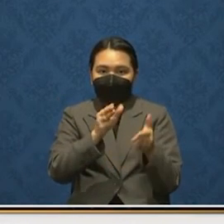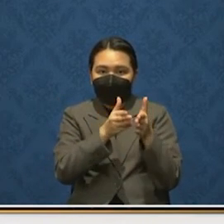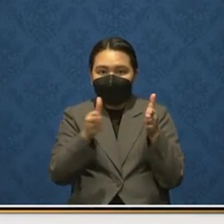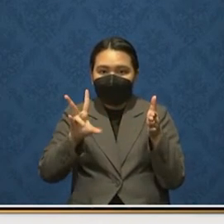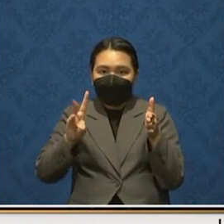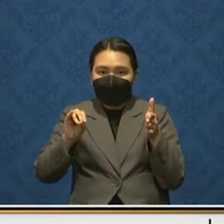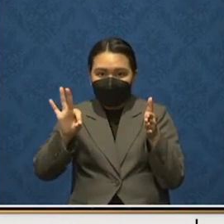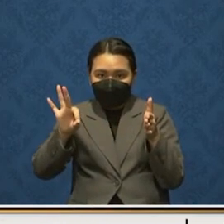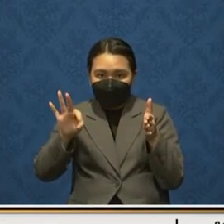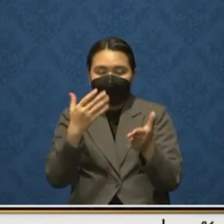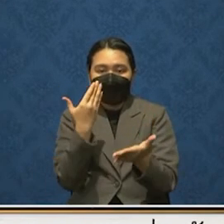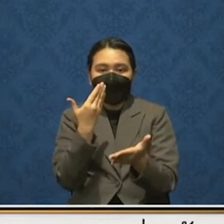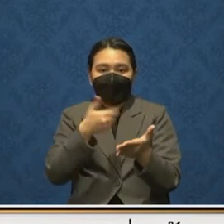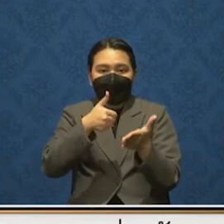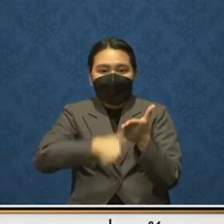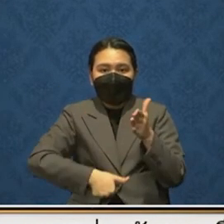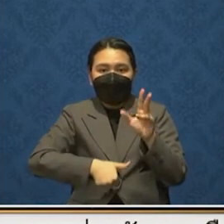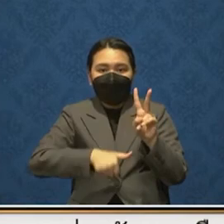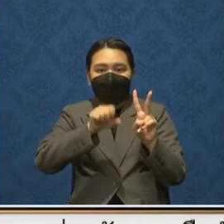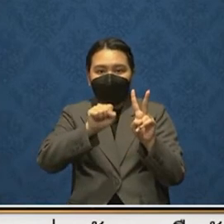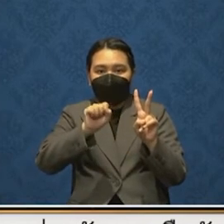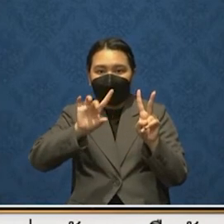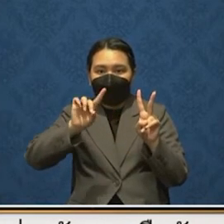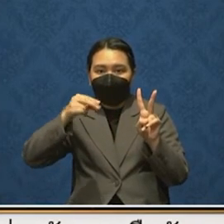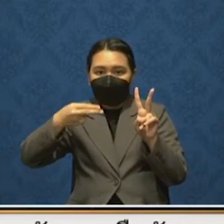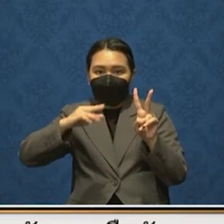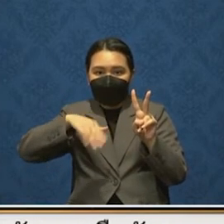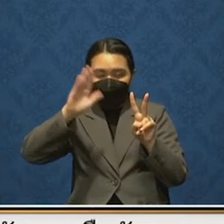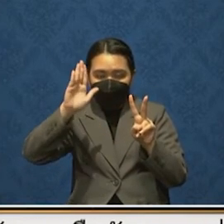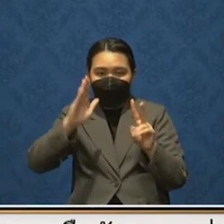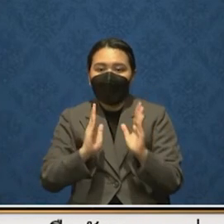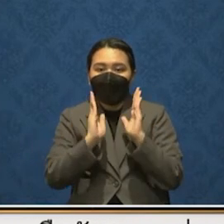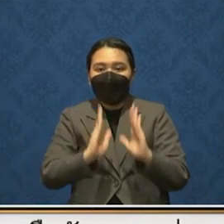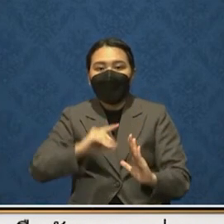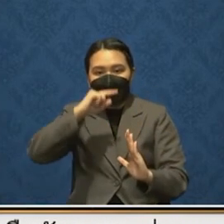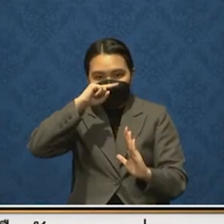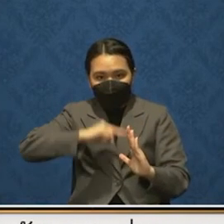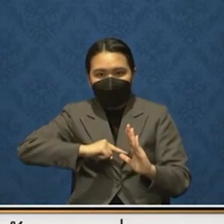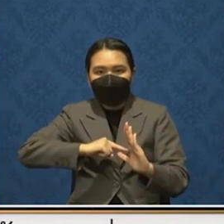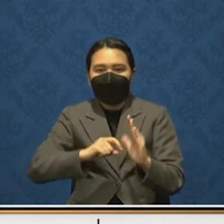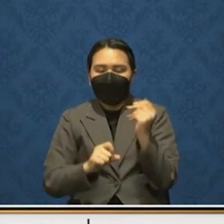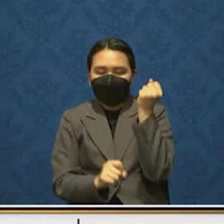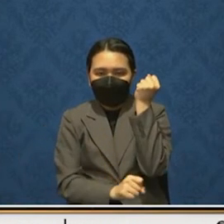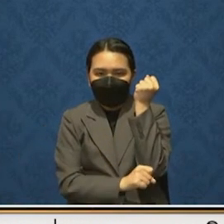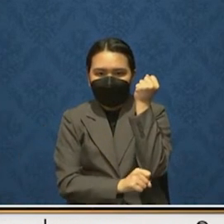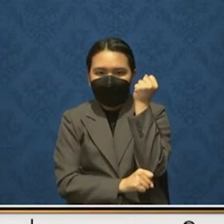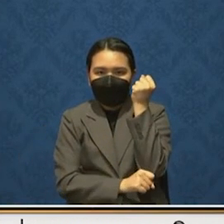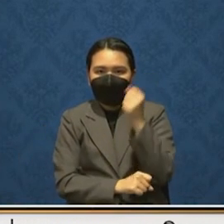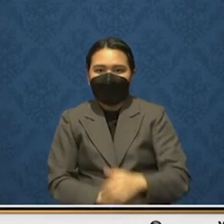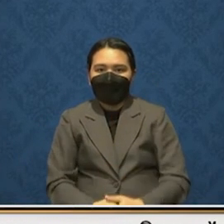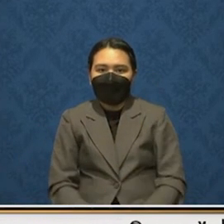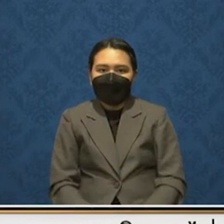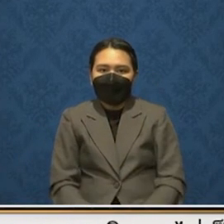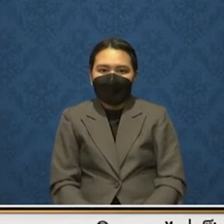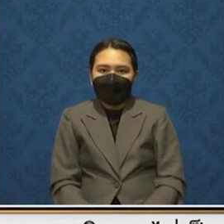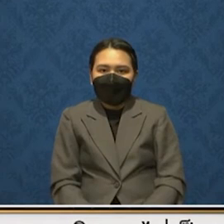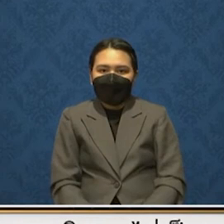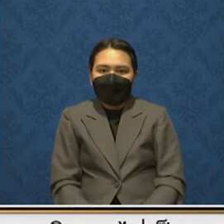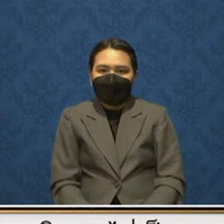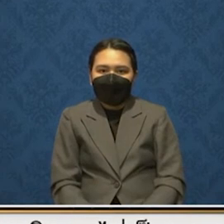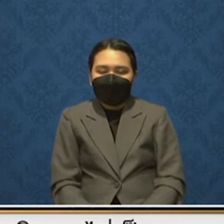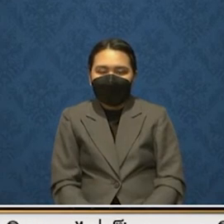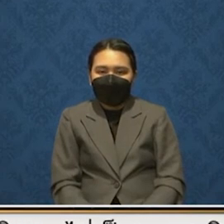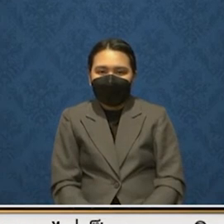2,808,000 กวาบาทนะครับนี่คนไทยนะครับ ยากจนอยนี้นะครับนอกจากนั้